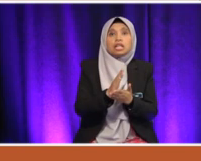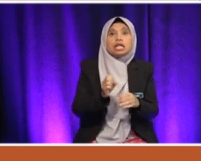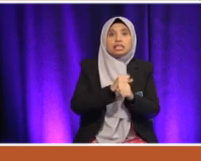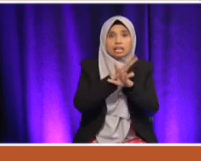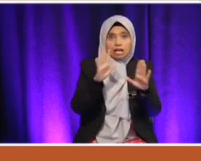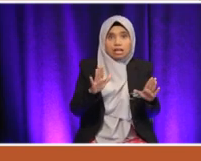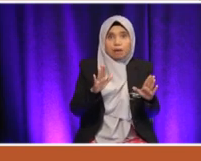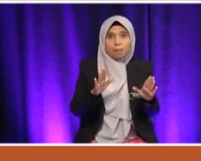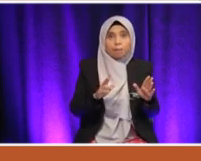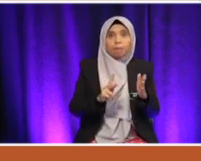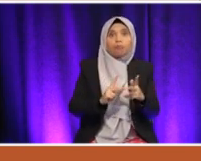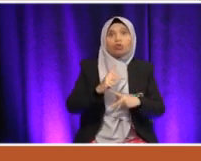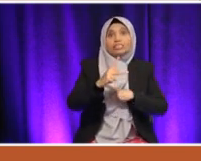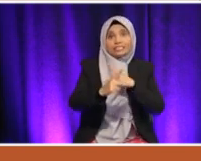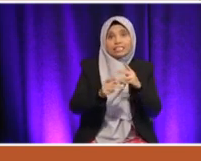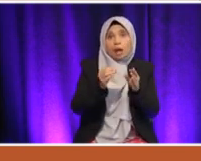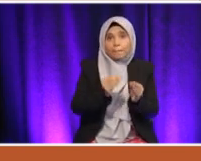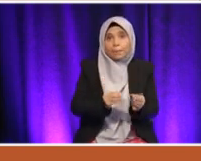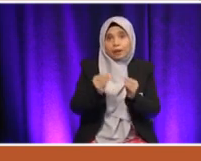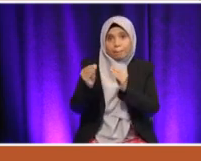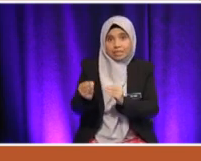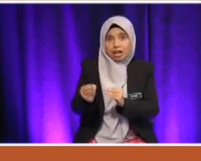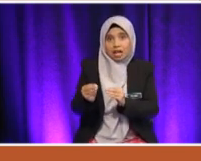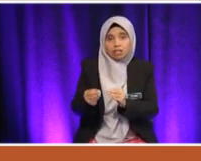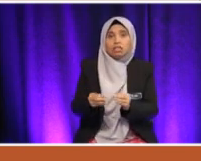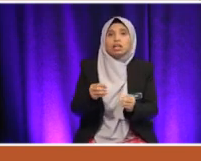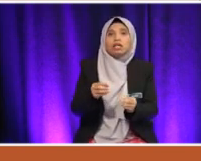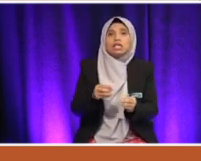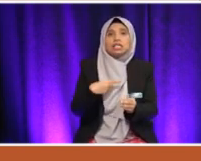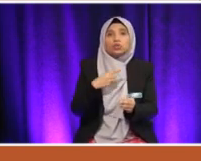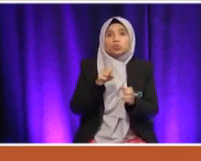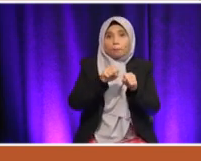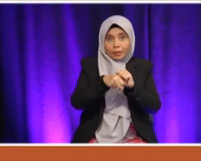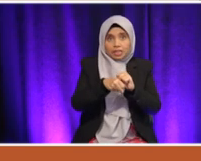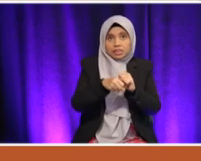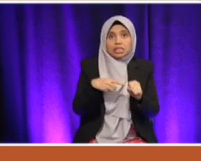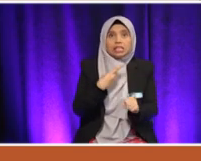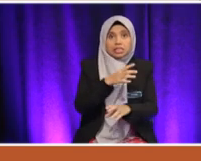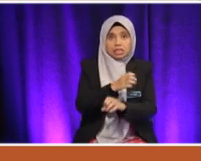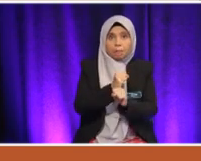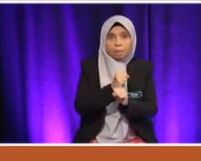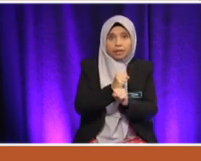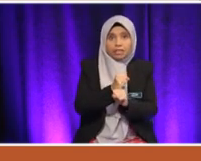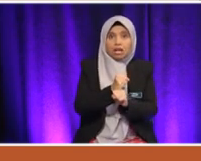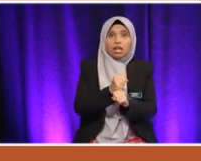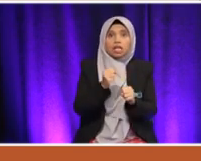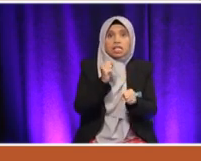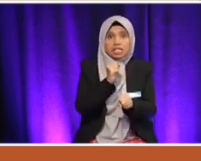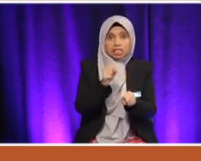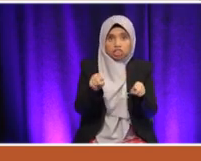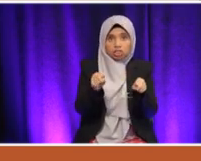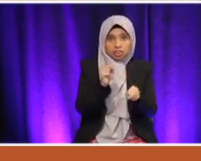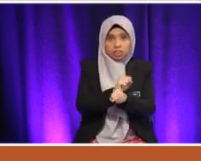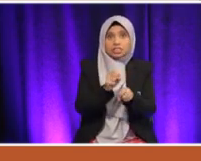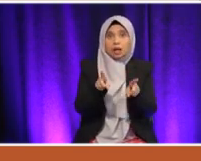perpindahan kepada warga emas dengan jelas ini penting supaya kita dapat kerja sama daripada warga emas dan